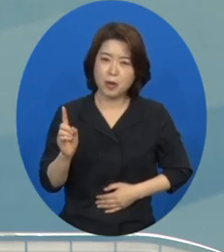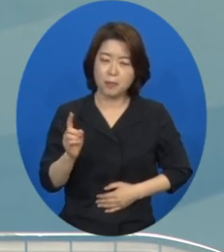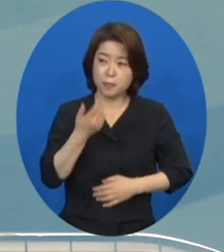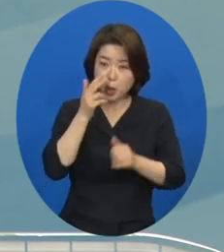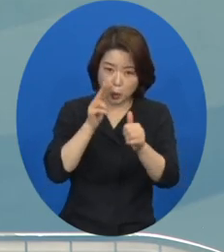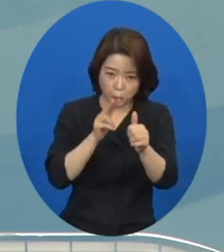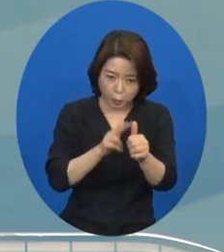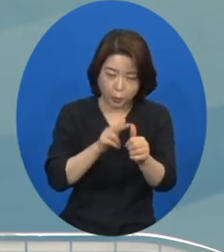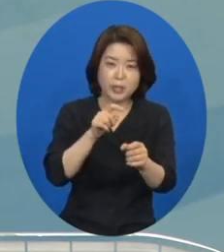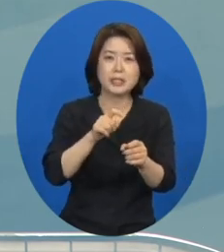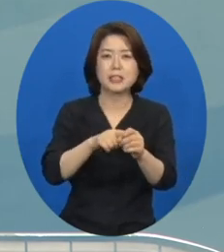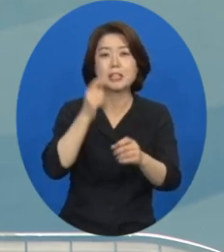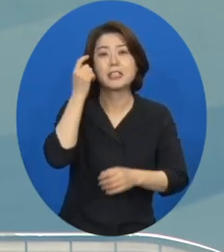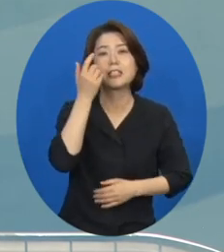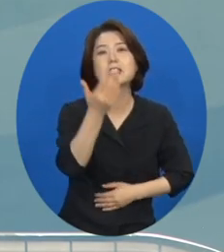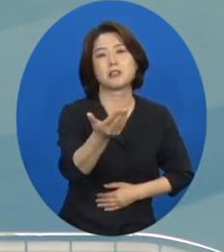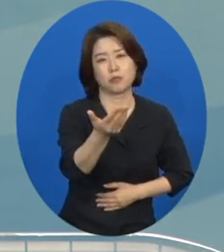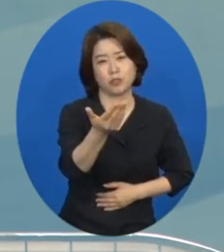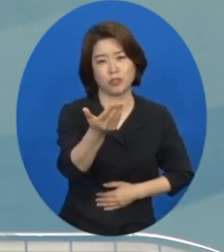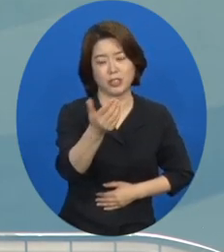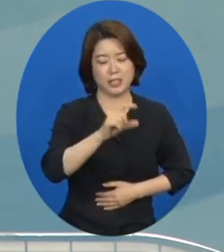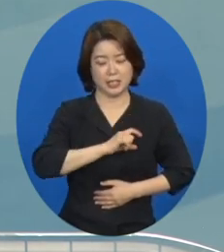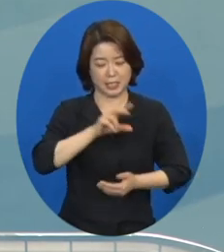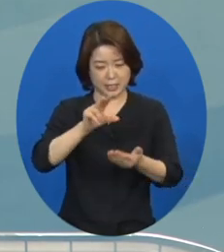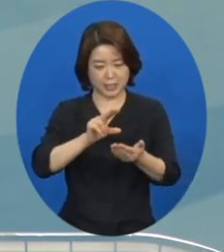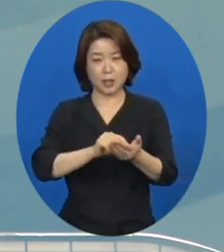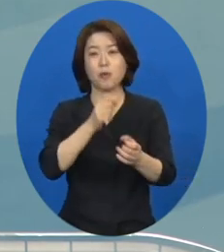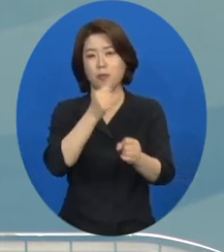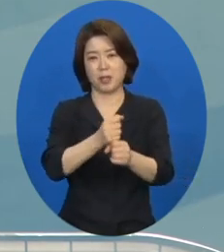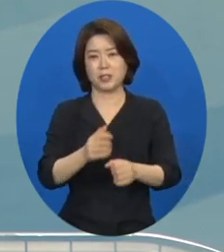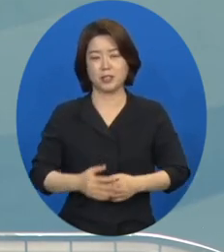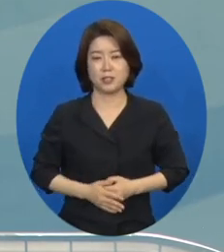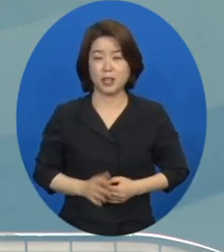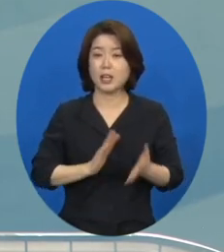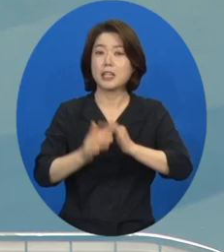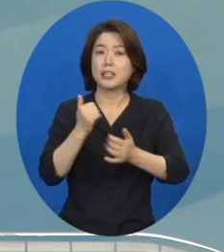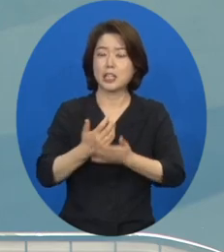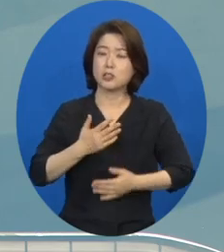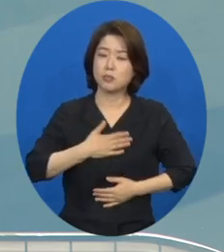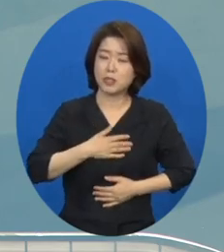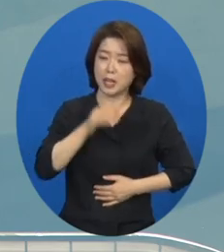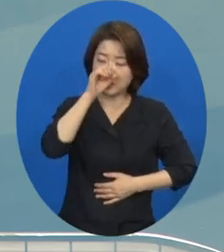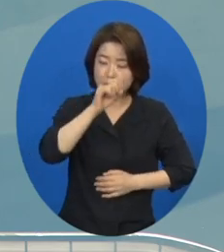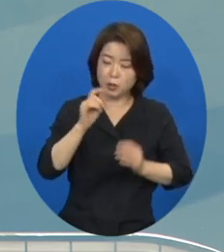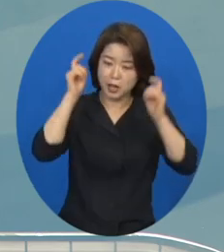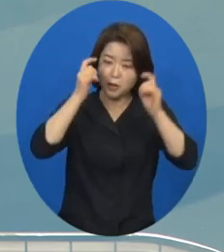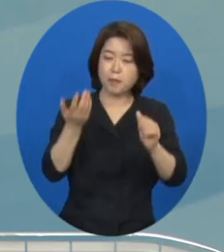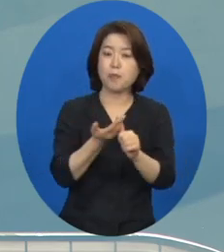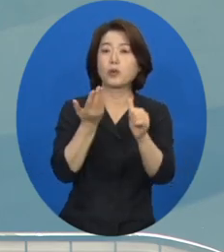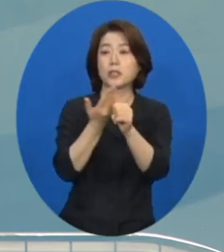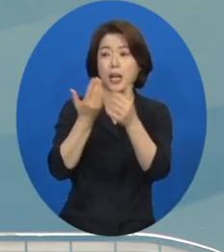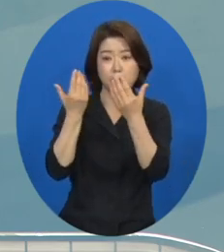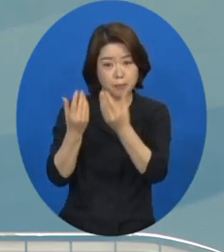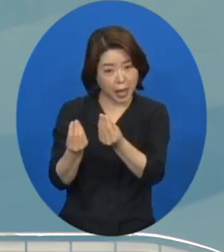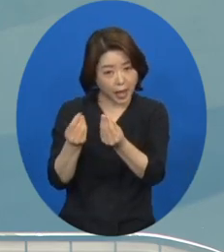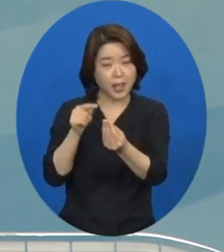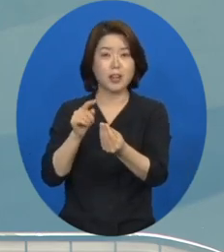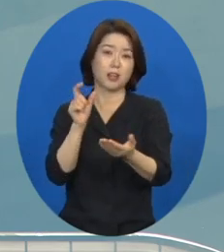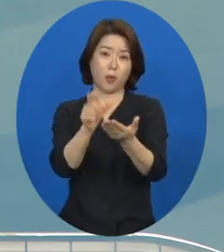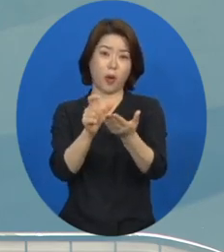도전적인 질문으로 책 제목을 썼습니다. 예수님은 나의 선한 목자이시다 그렇게 하면 될